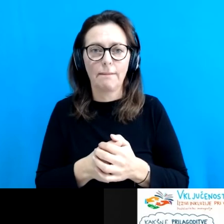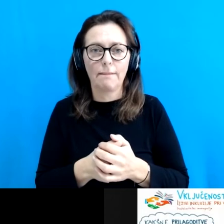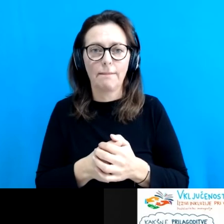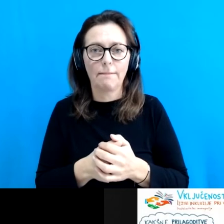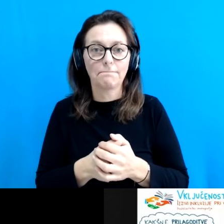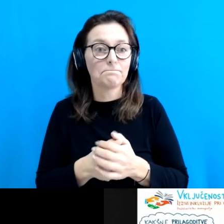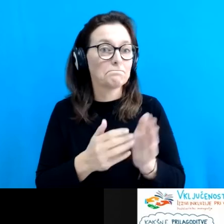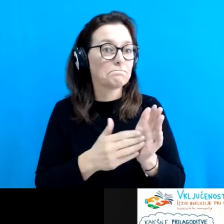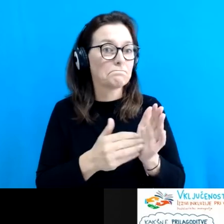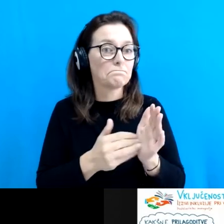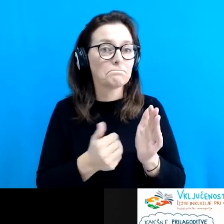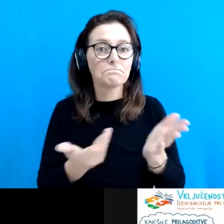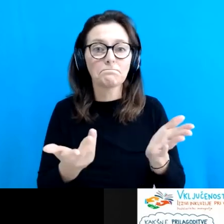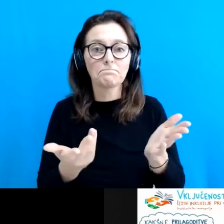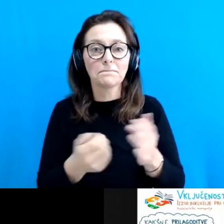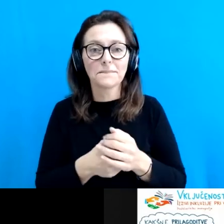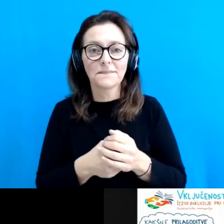Imamo kakšnega?